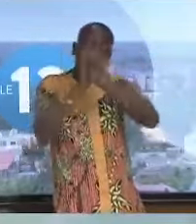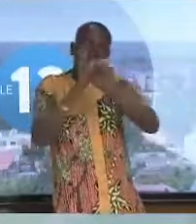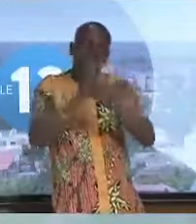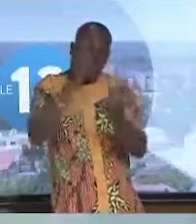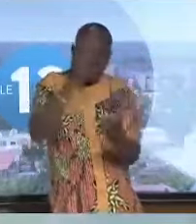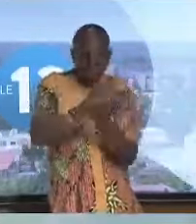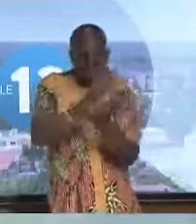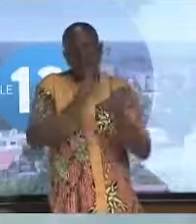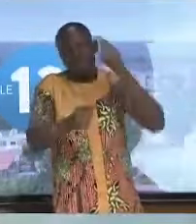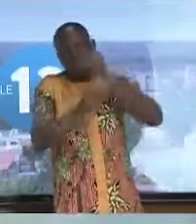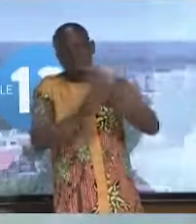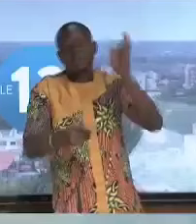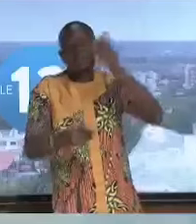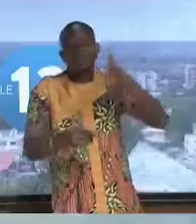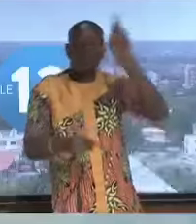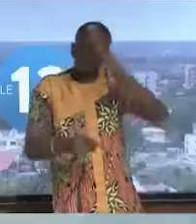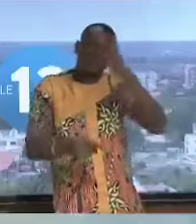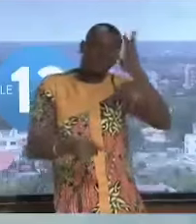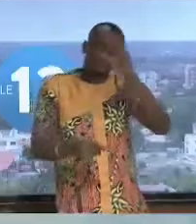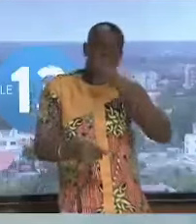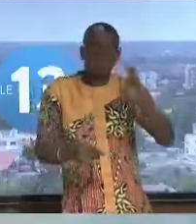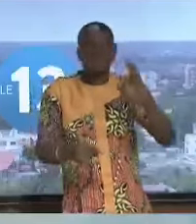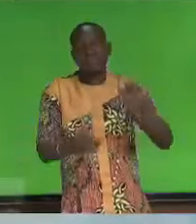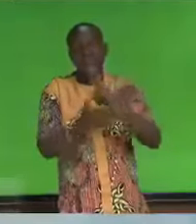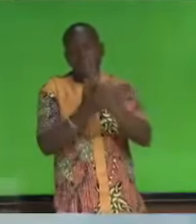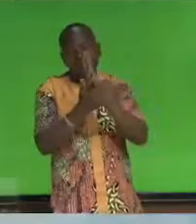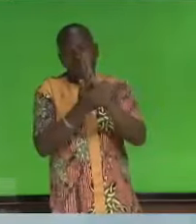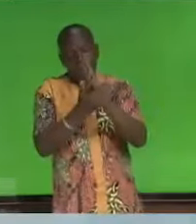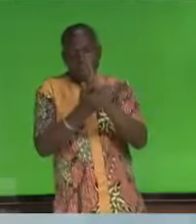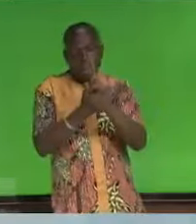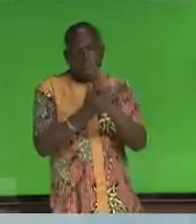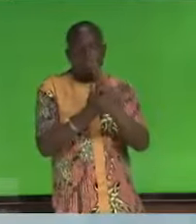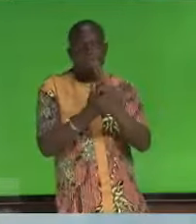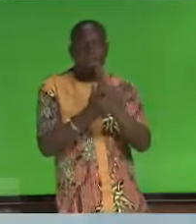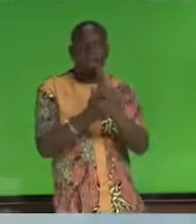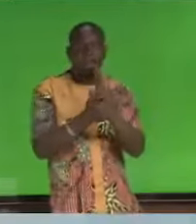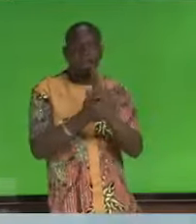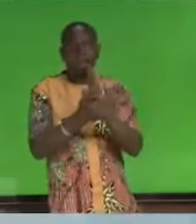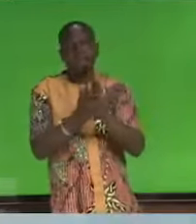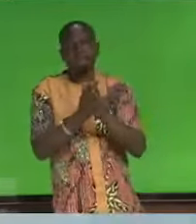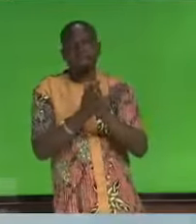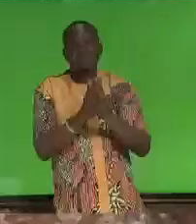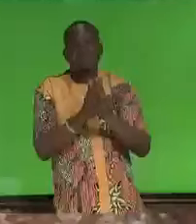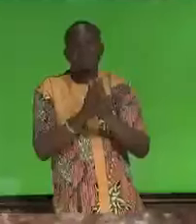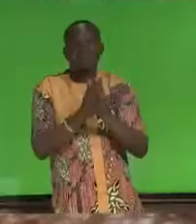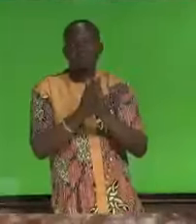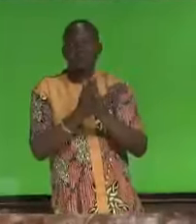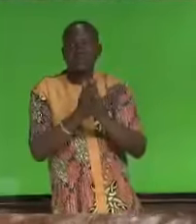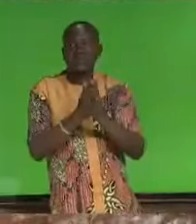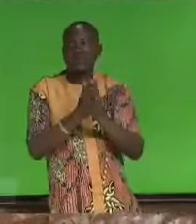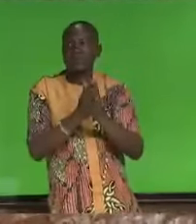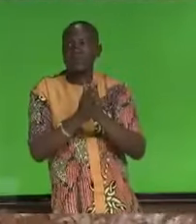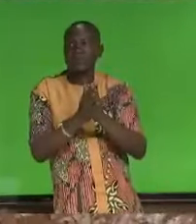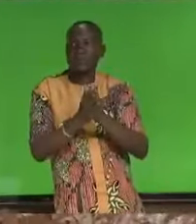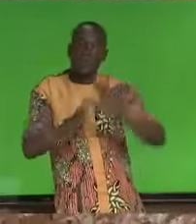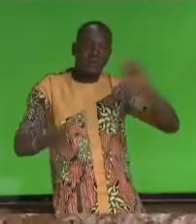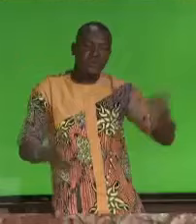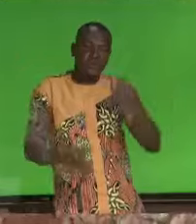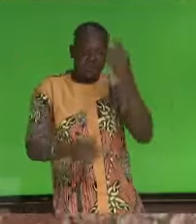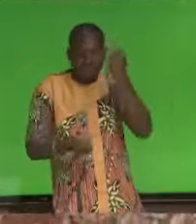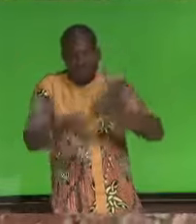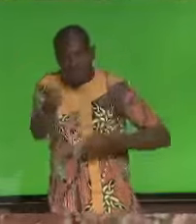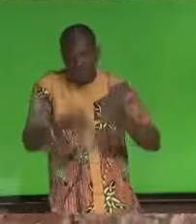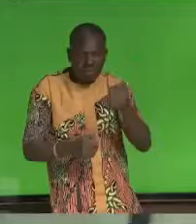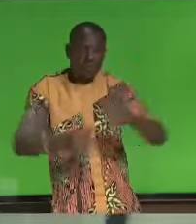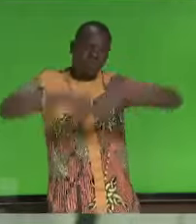de l'activité minière au Burkina. Alassane Kendrebego et Amadou Marcel Thau pour les précisions. La gouvernance du secteur